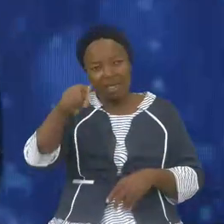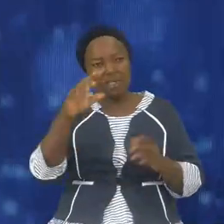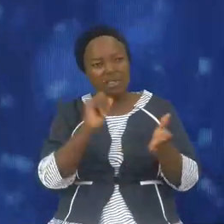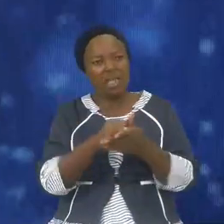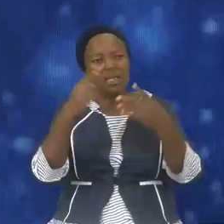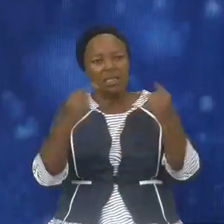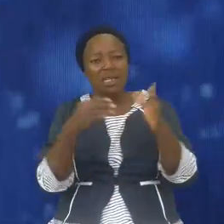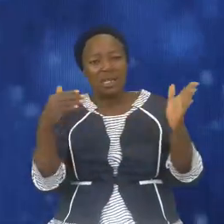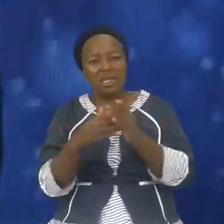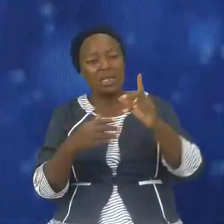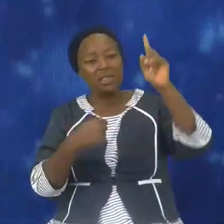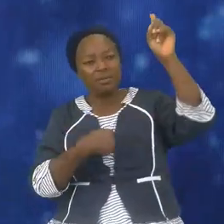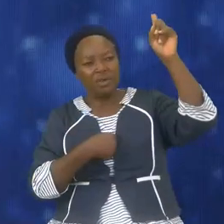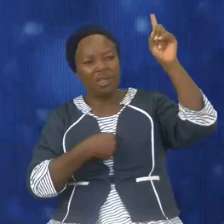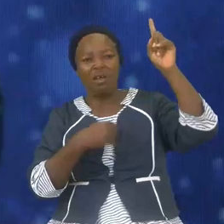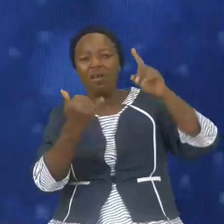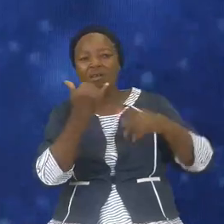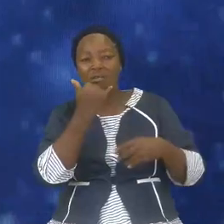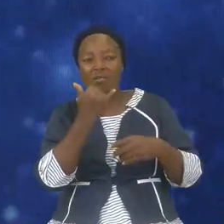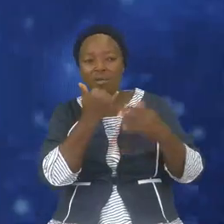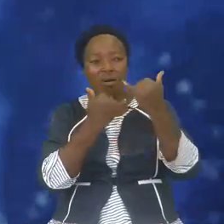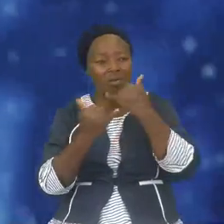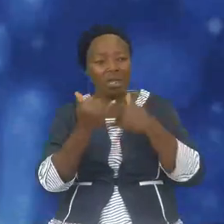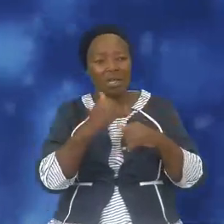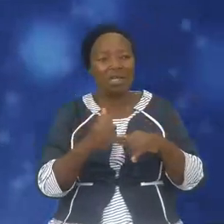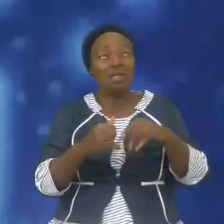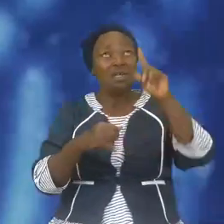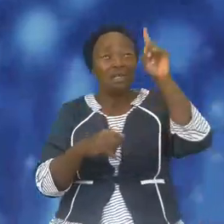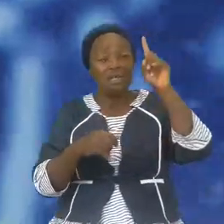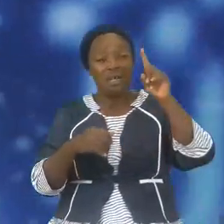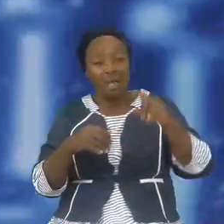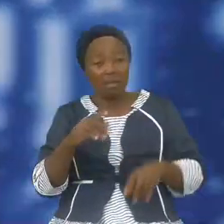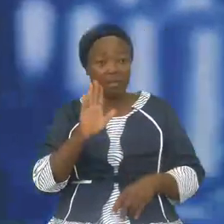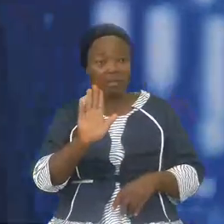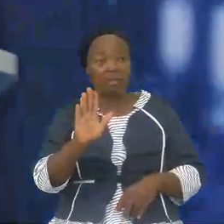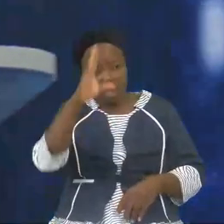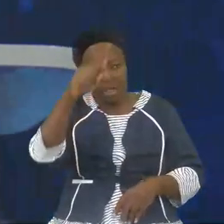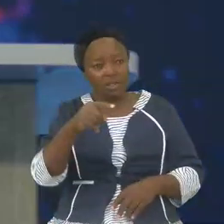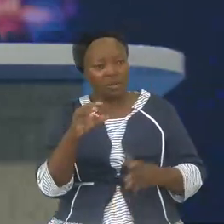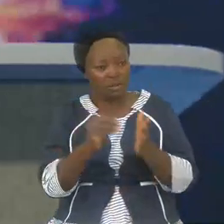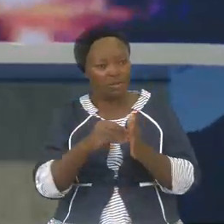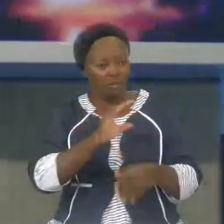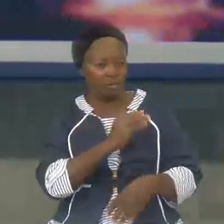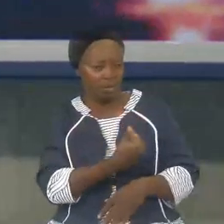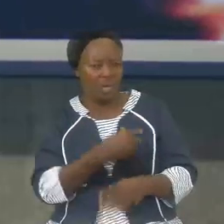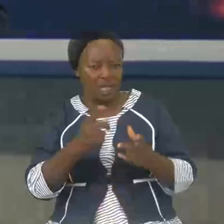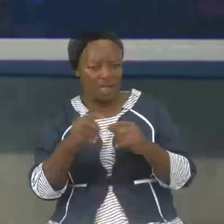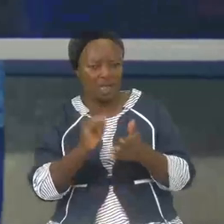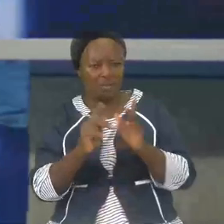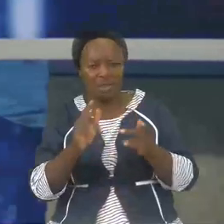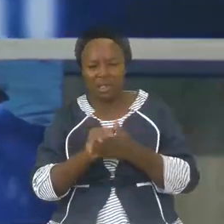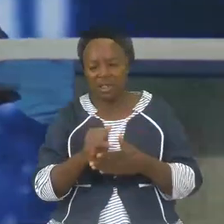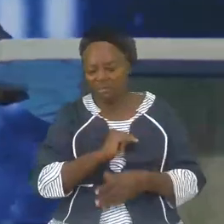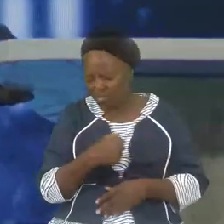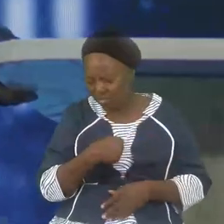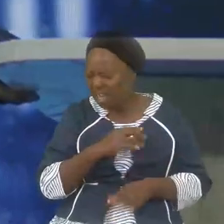Mais celui qui pèche contre moi nuit à son âme. Celui qui dit que non, je ne veux pas le salut, je ne veux pas